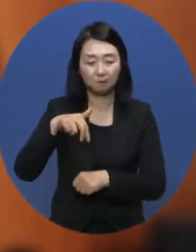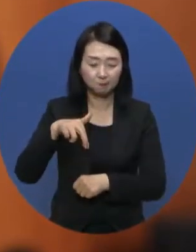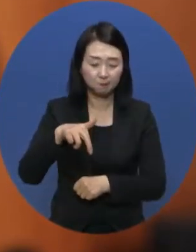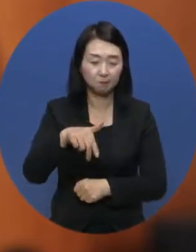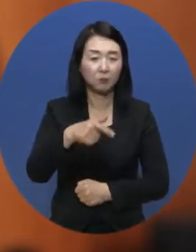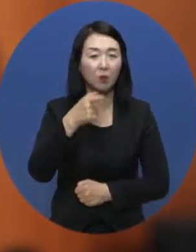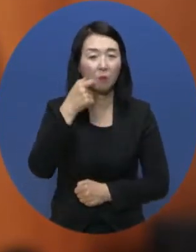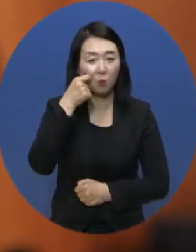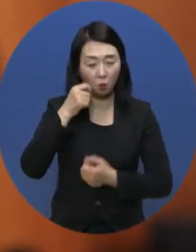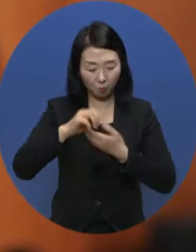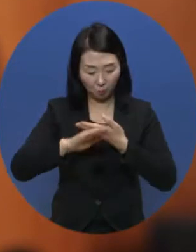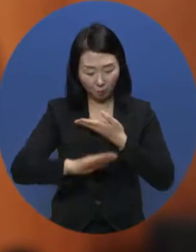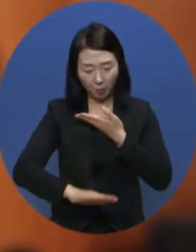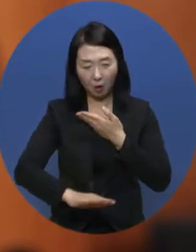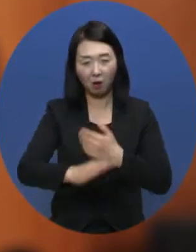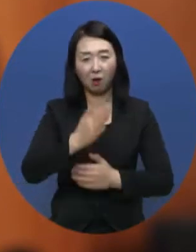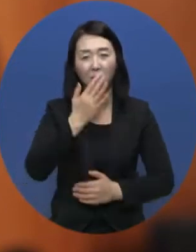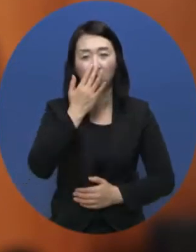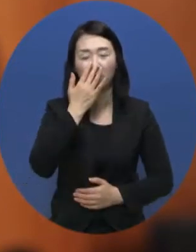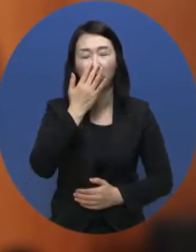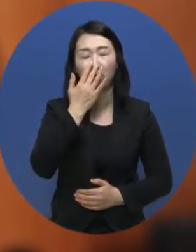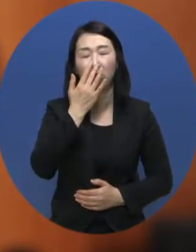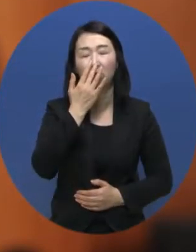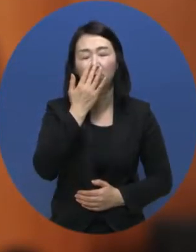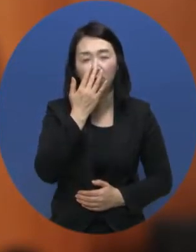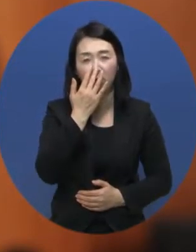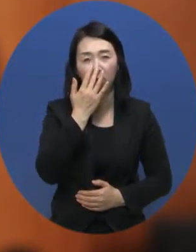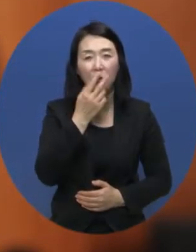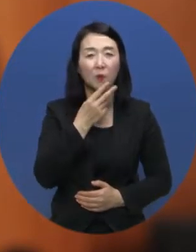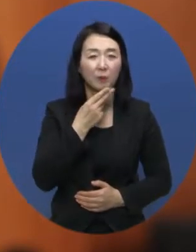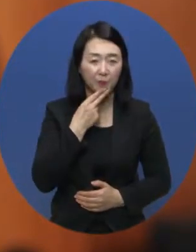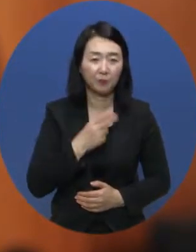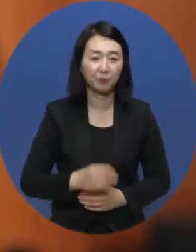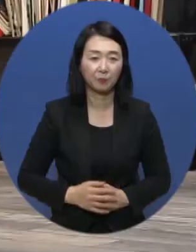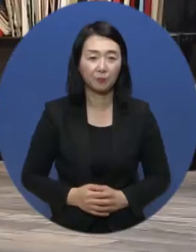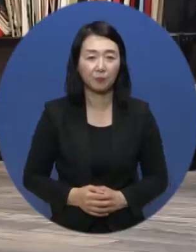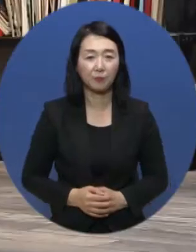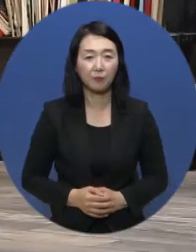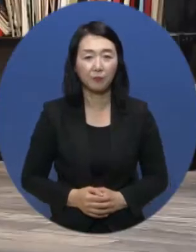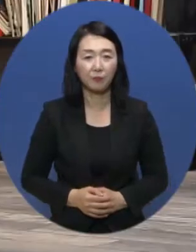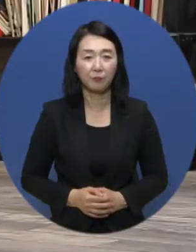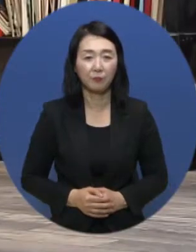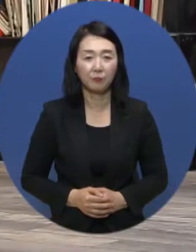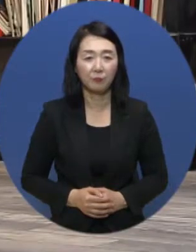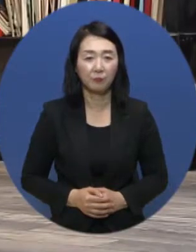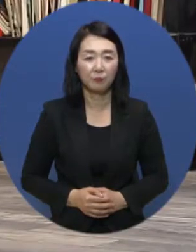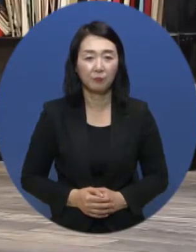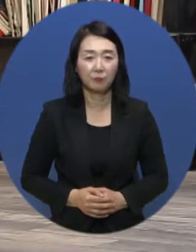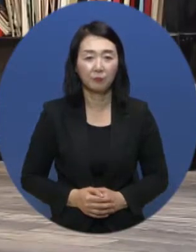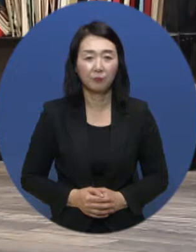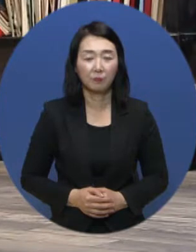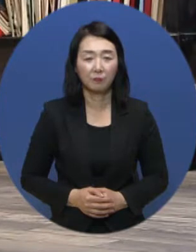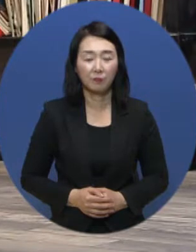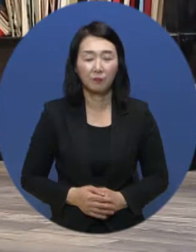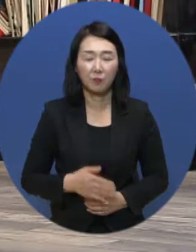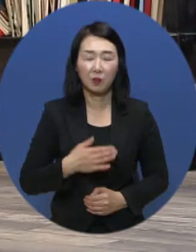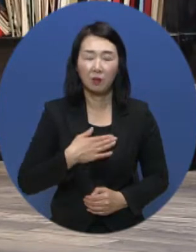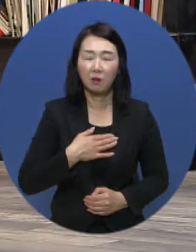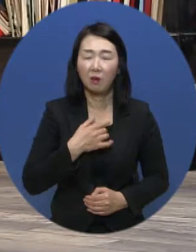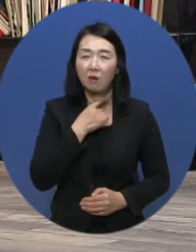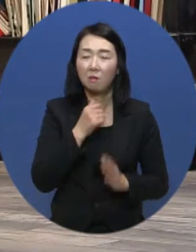느낄 수도 없는 하반신 마비 중증 장애인이 되었습니다. 힘겹게 붙잡고 있던